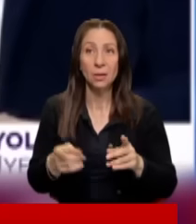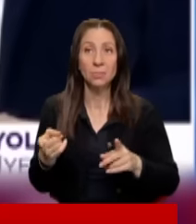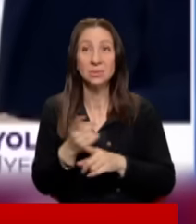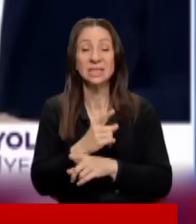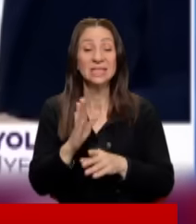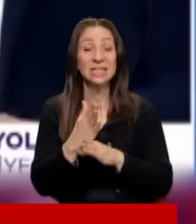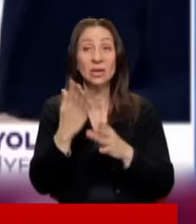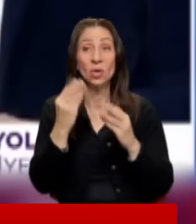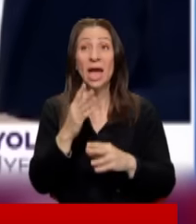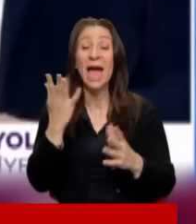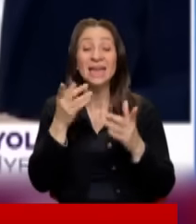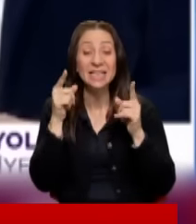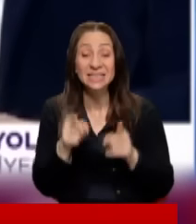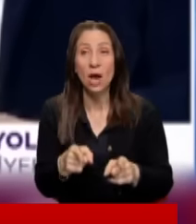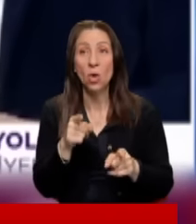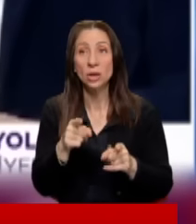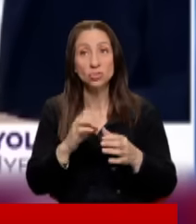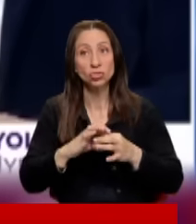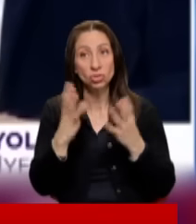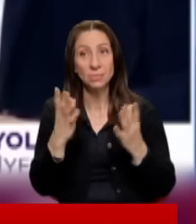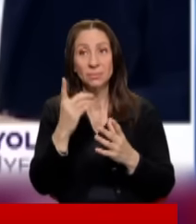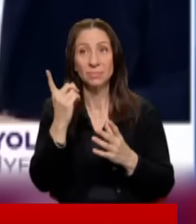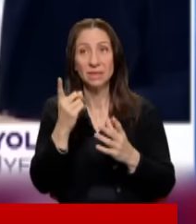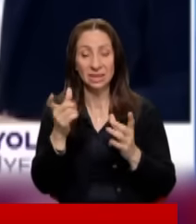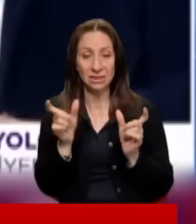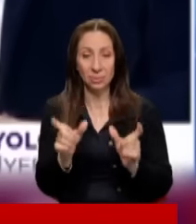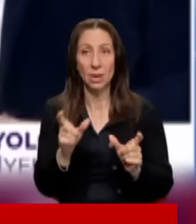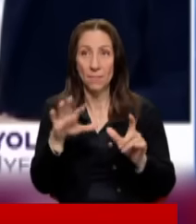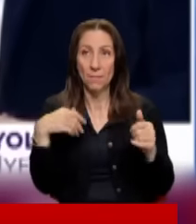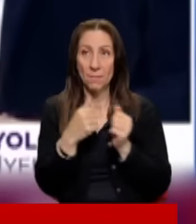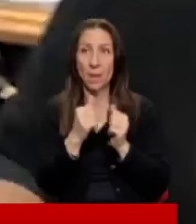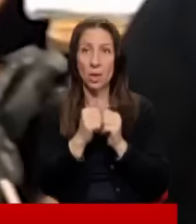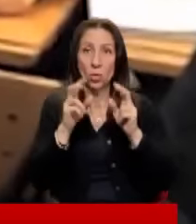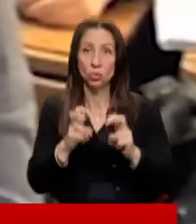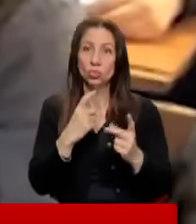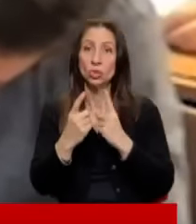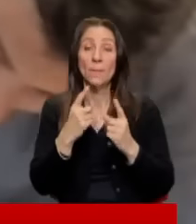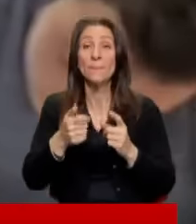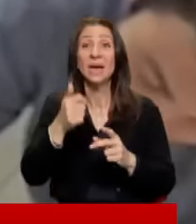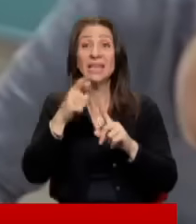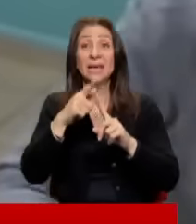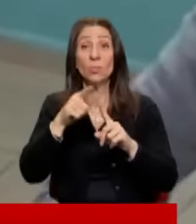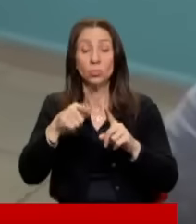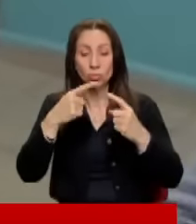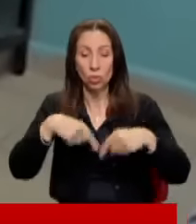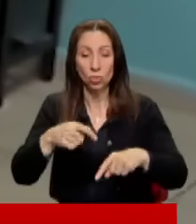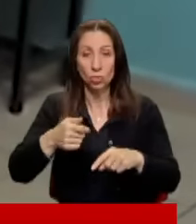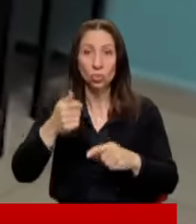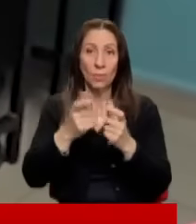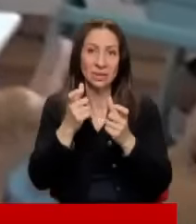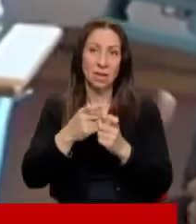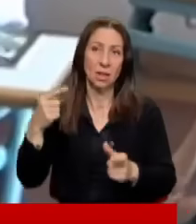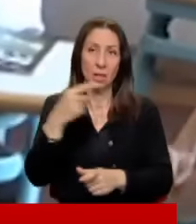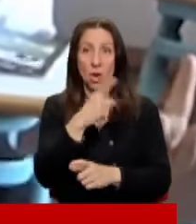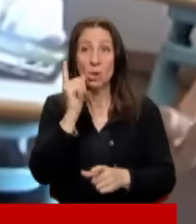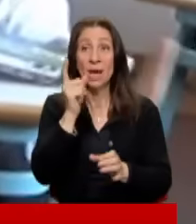şeylere sebebiyet veren her ne ise onları çözebilecek tedbirleri beraber masan koyalım bakan Tekin Bu haftayı kabine toplantısını işaret etmişti